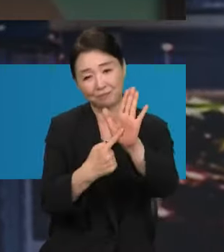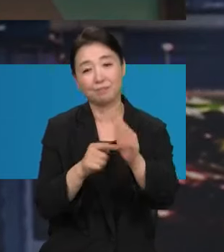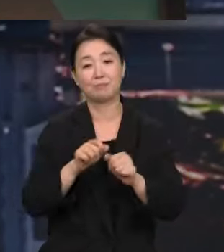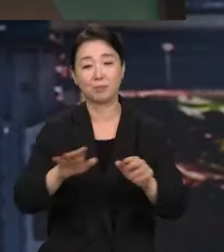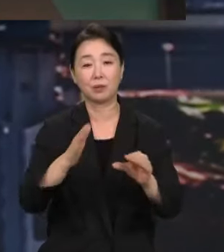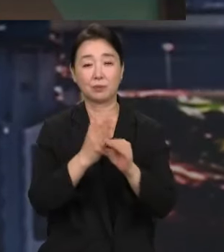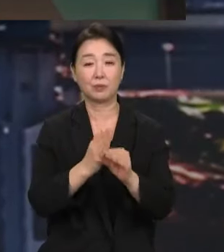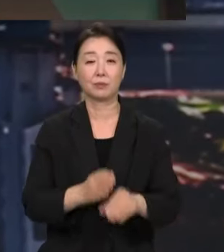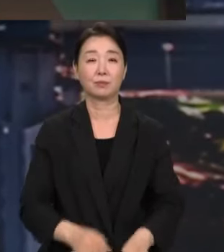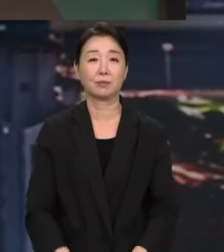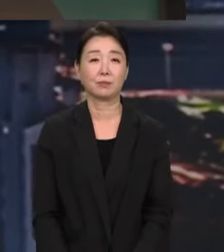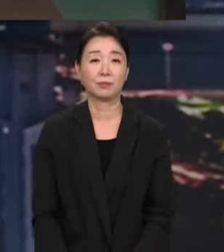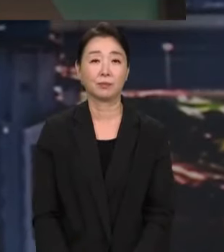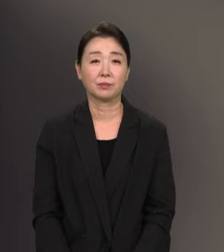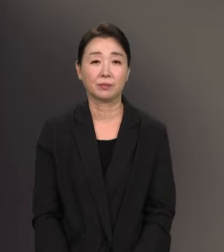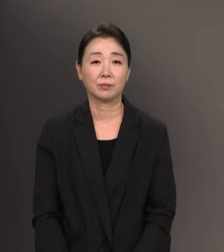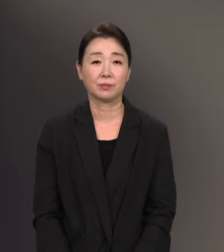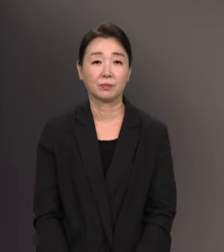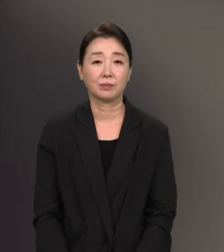있습니다. 백민경 기자입니다.